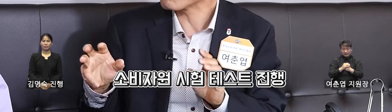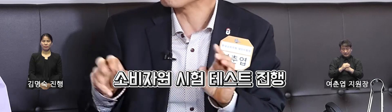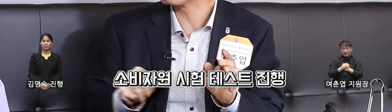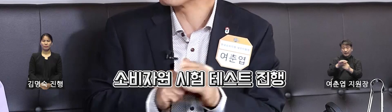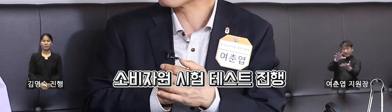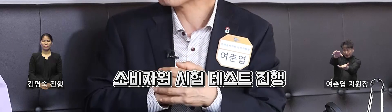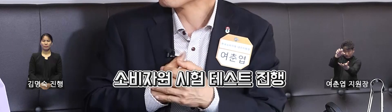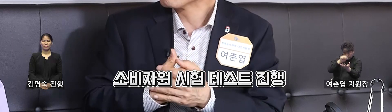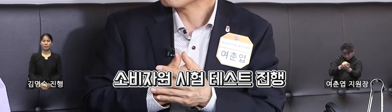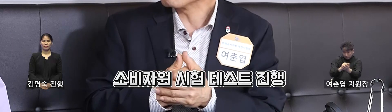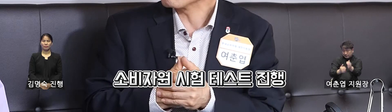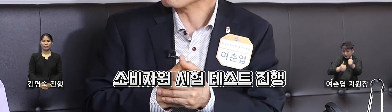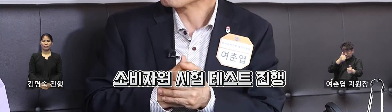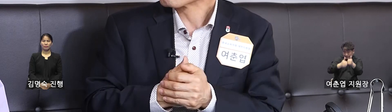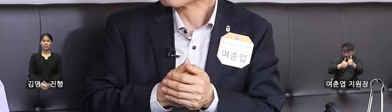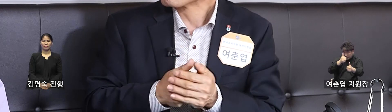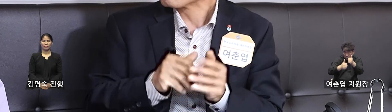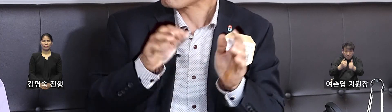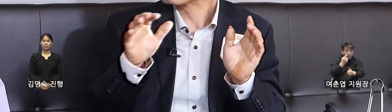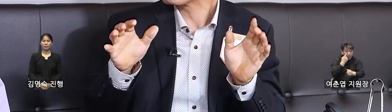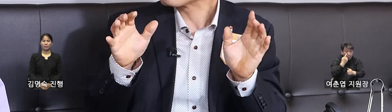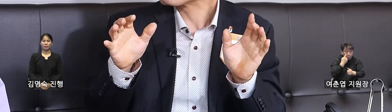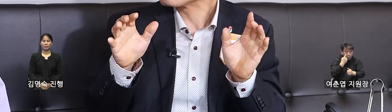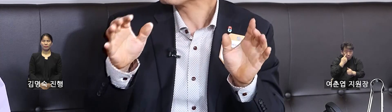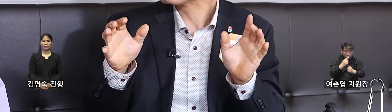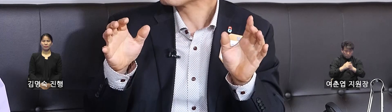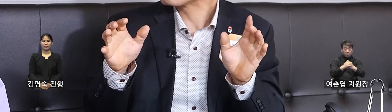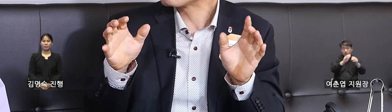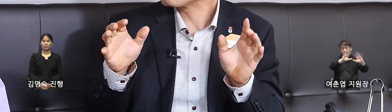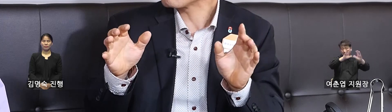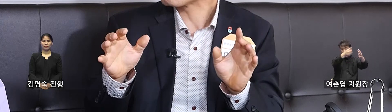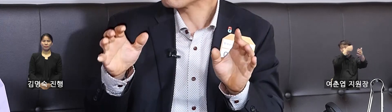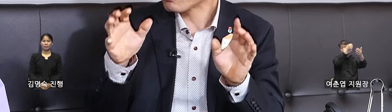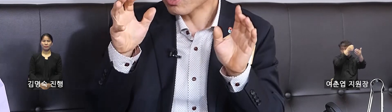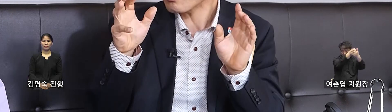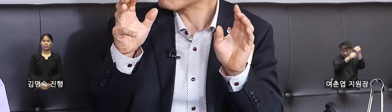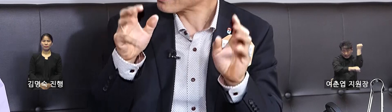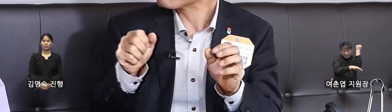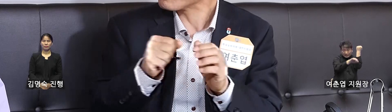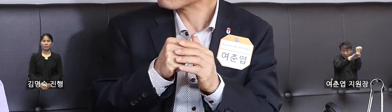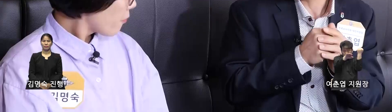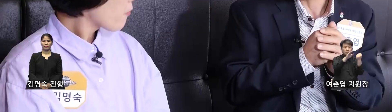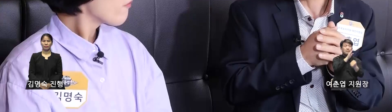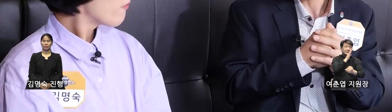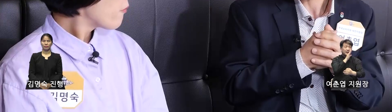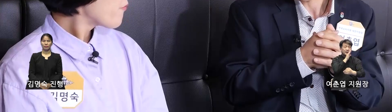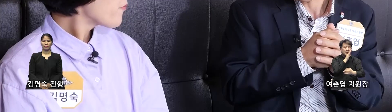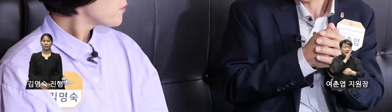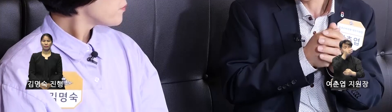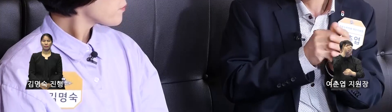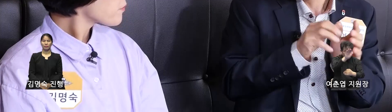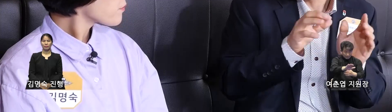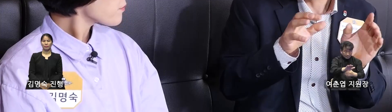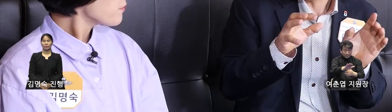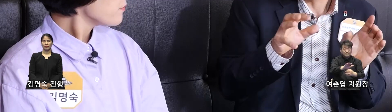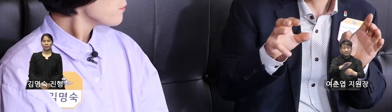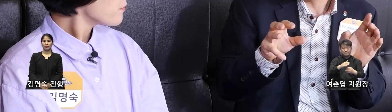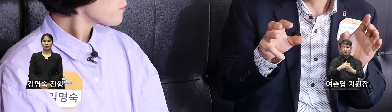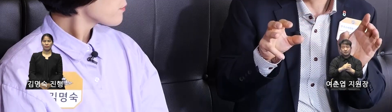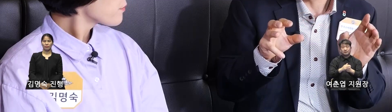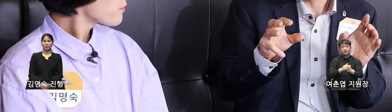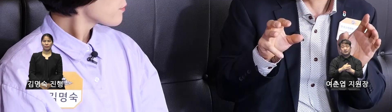해보는 거죠. 해보면은 뭐 국가가 정한 시험 기준에 적합은 하지만은